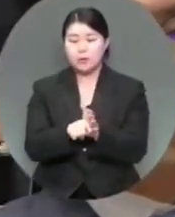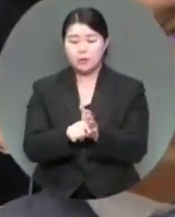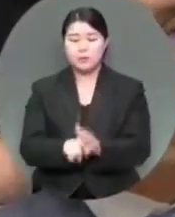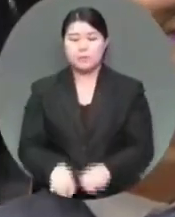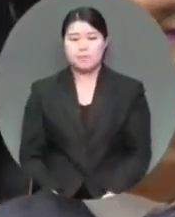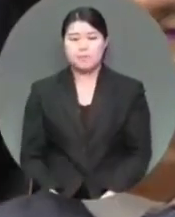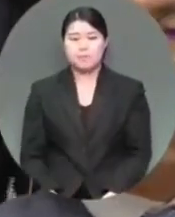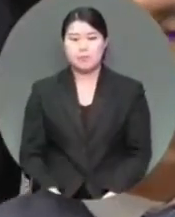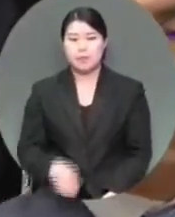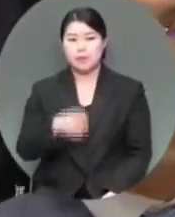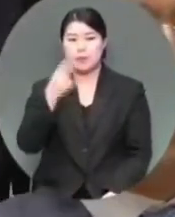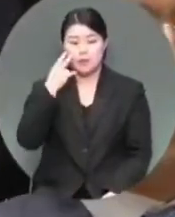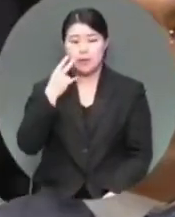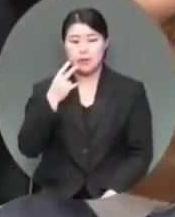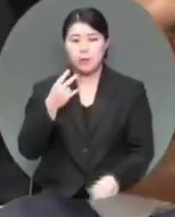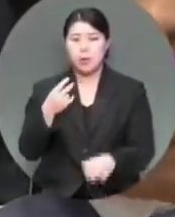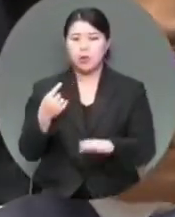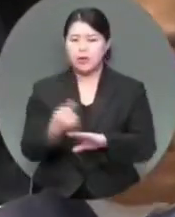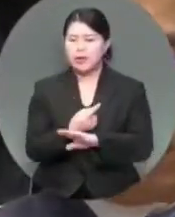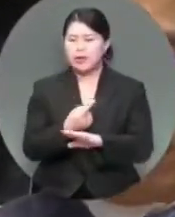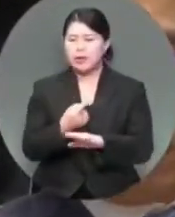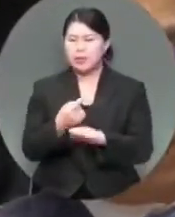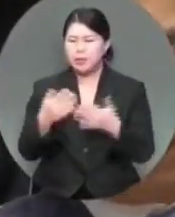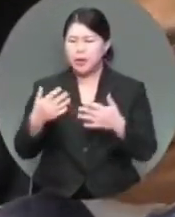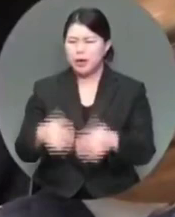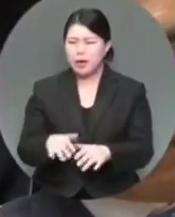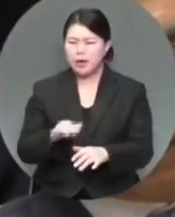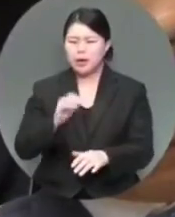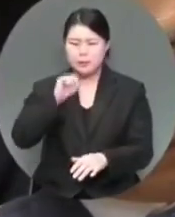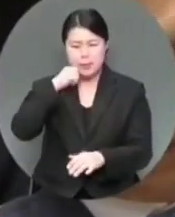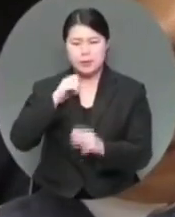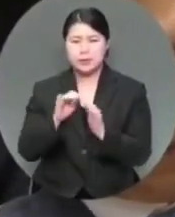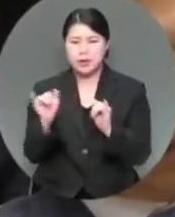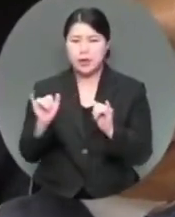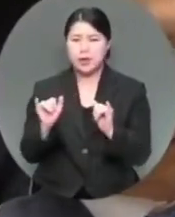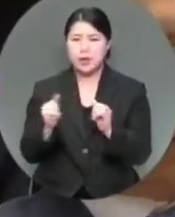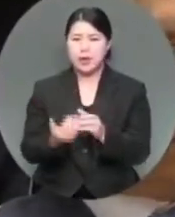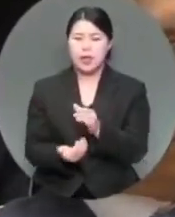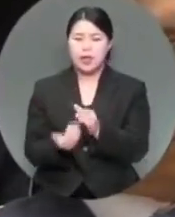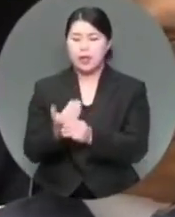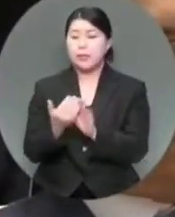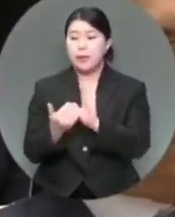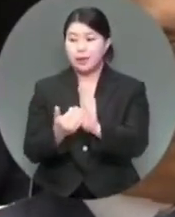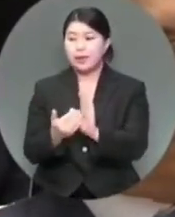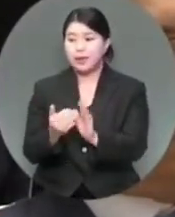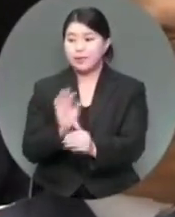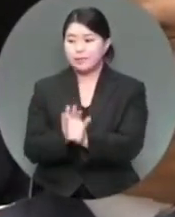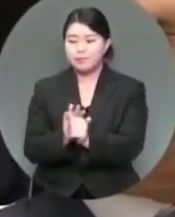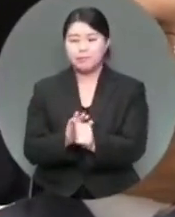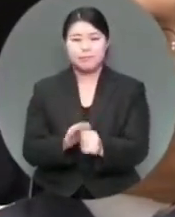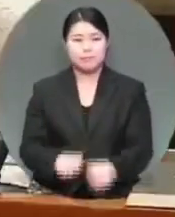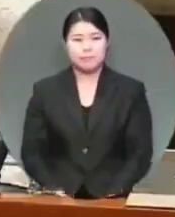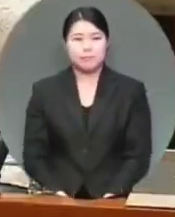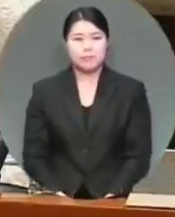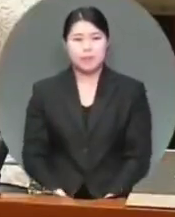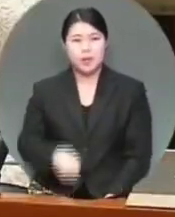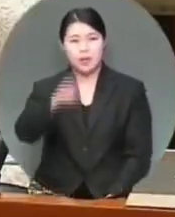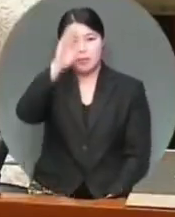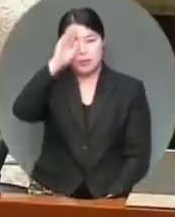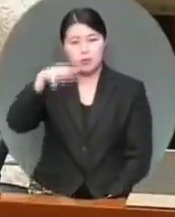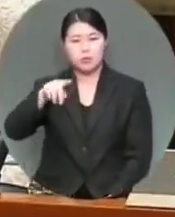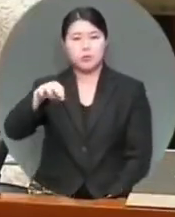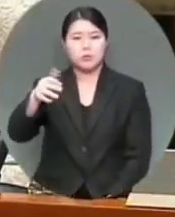하여튼 그런 식으로 좀 다른 더 취약계층이 생기지 않도록 좀 해주시고요. 질병청장님. 네.